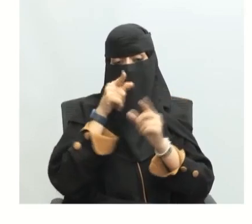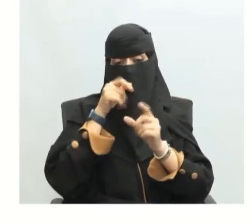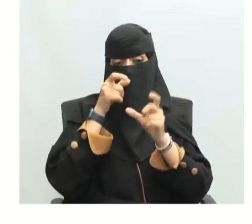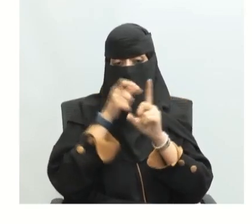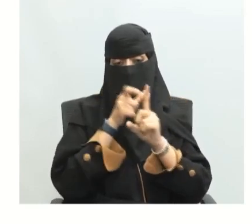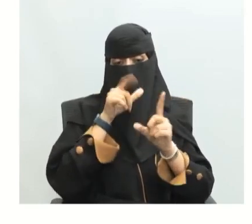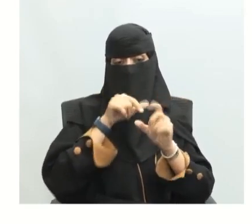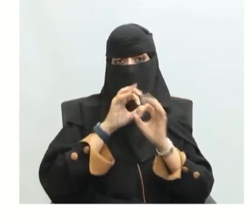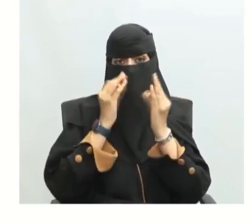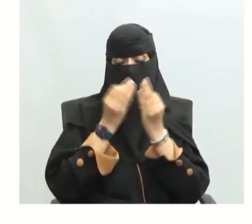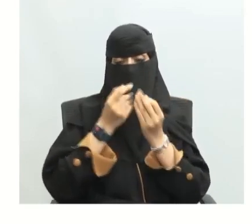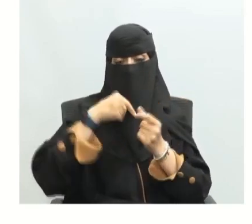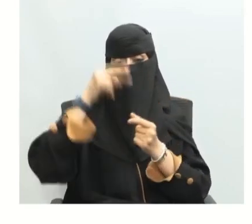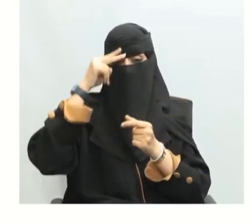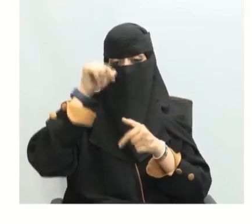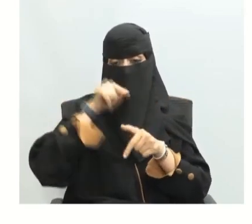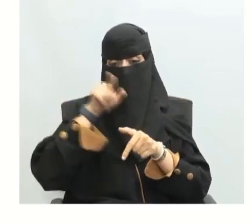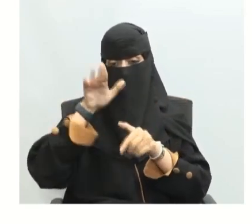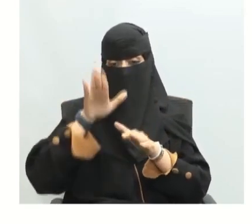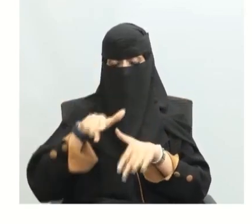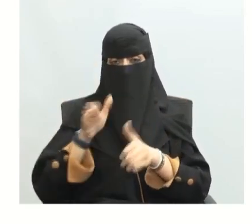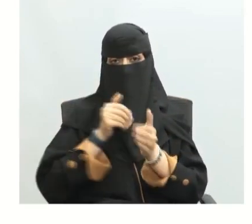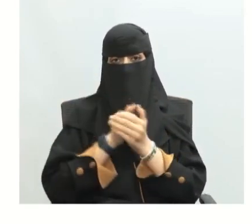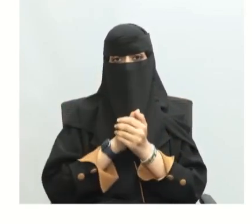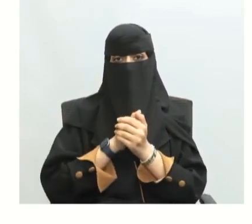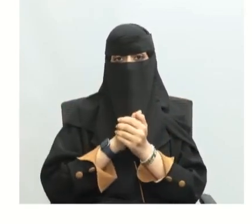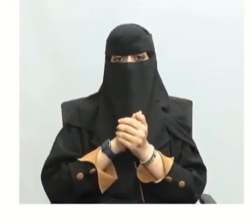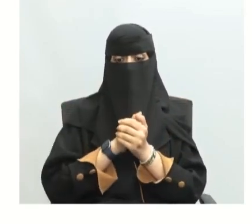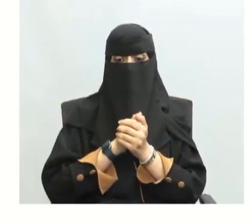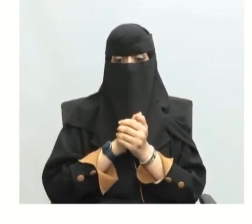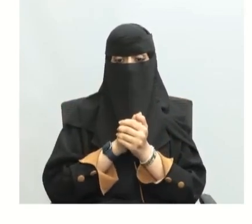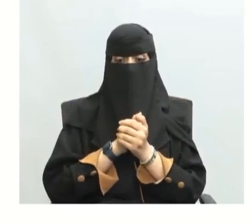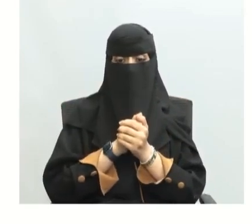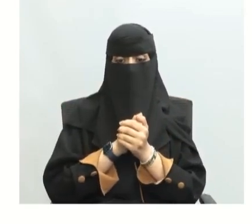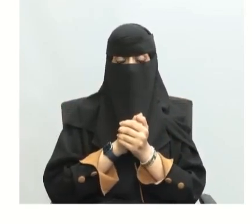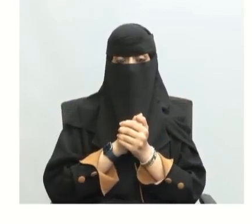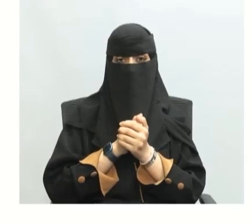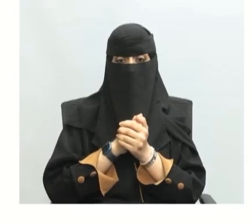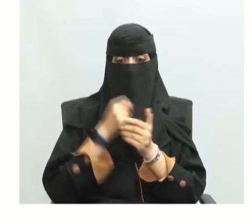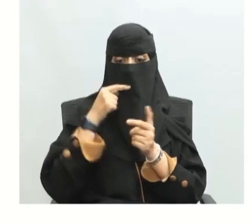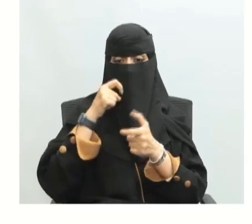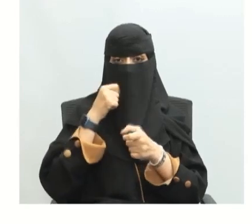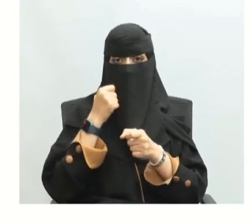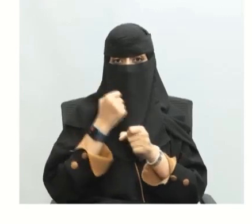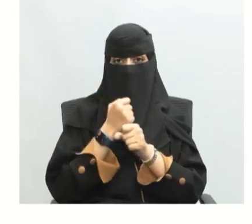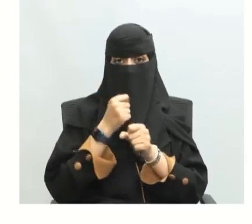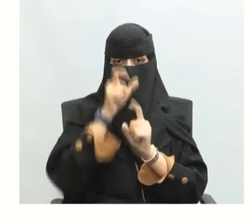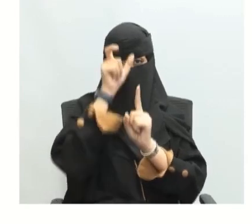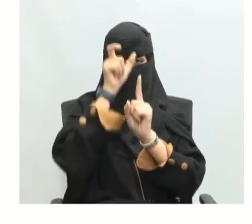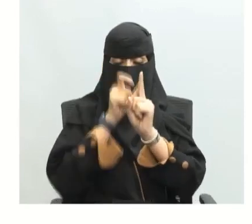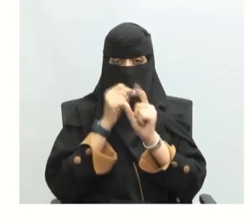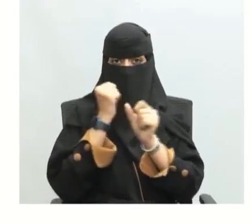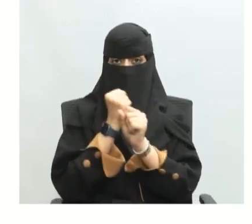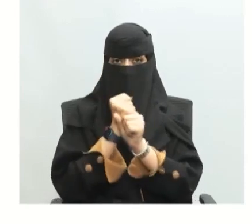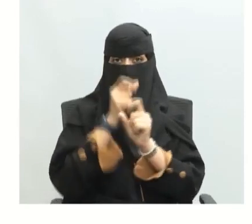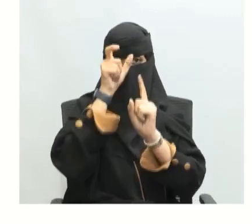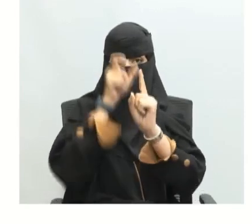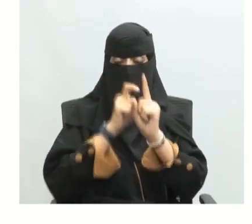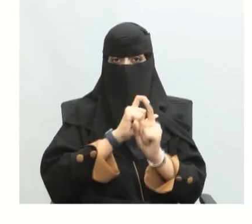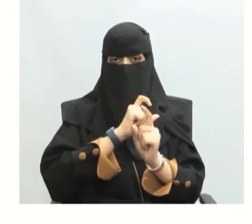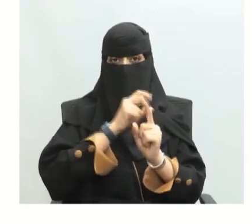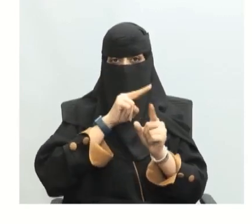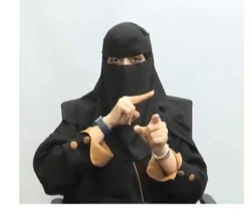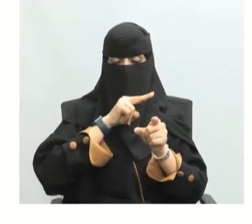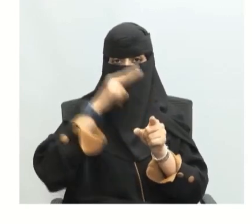المجتمع السعودي من ماذا من الغلوات تطرف ودور المواطن فراغ في